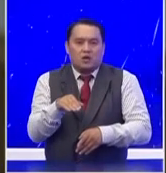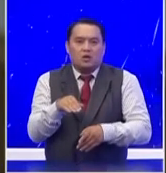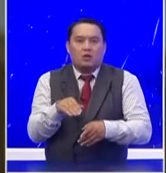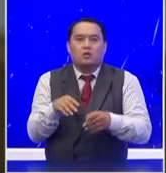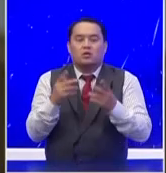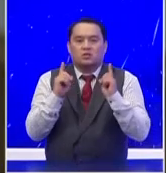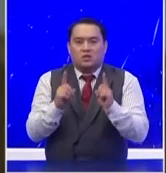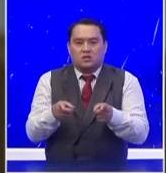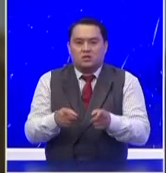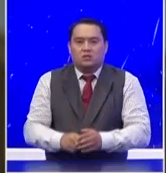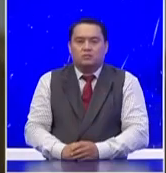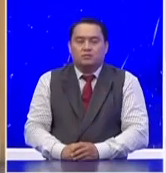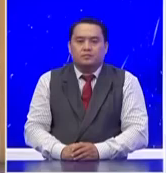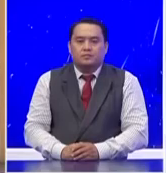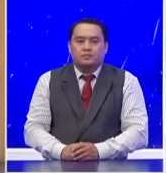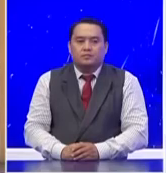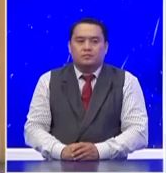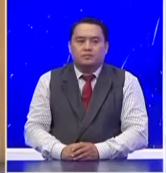өтініші мақұлданыпты.